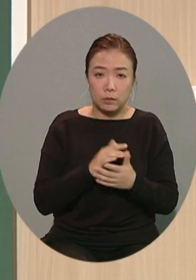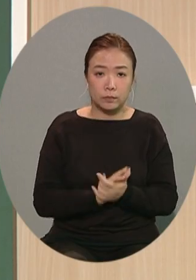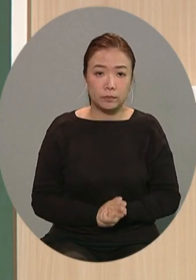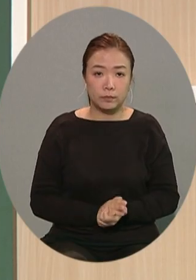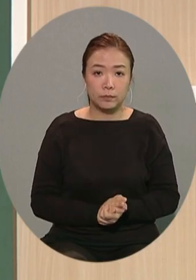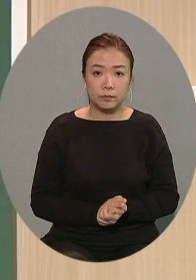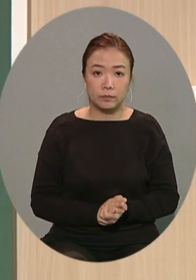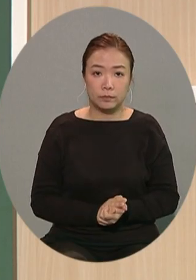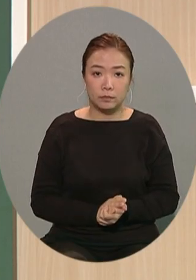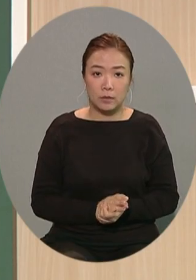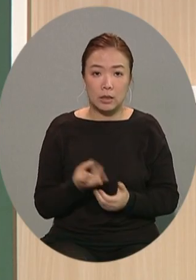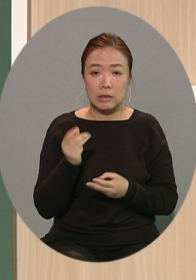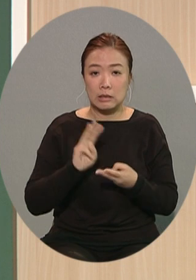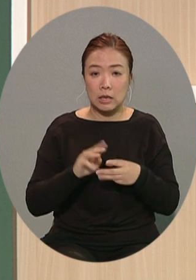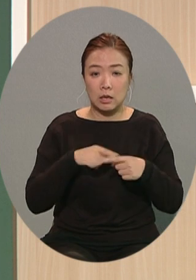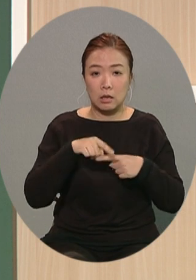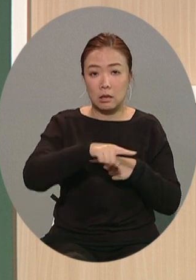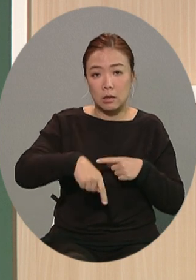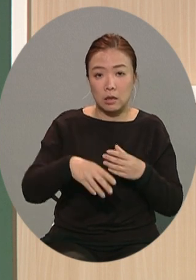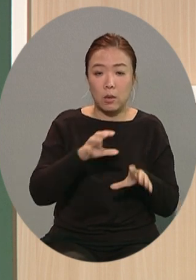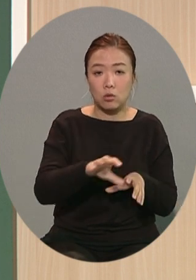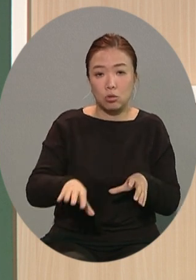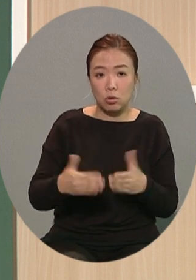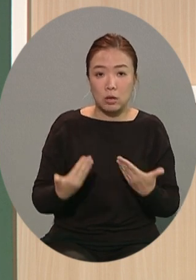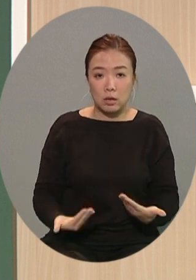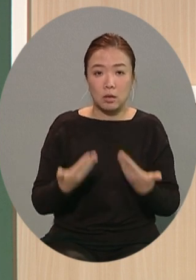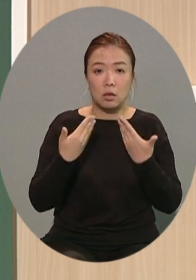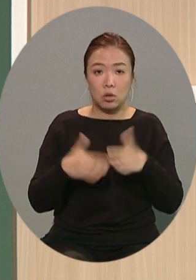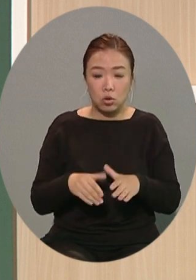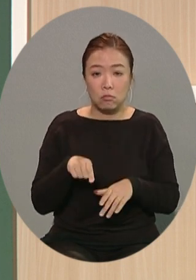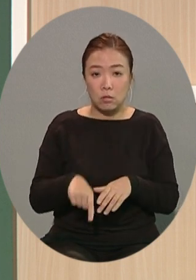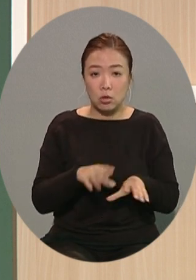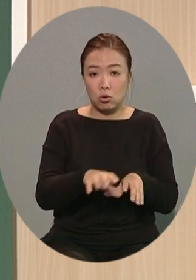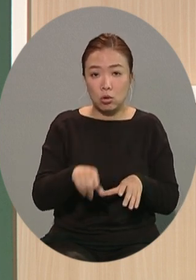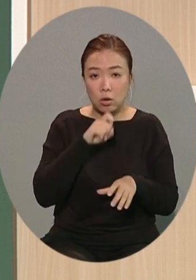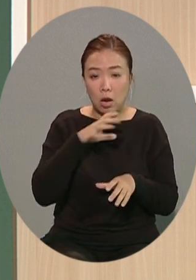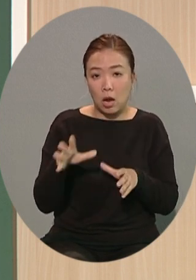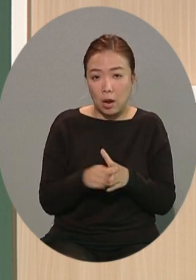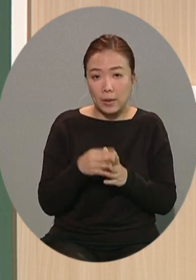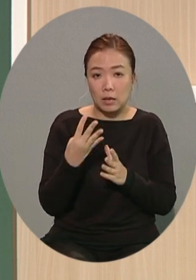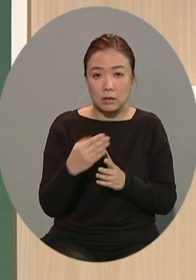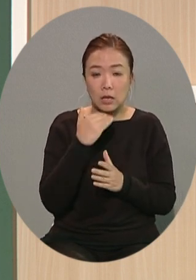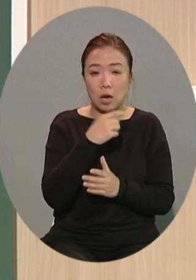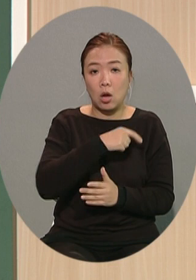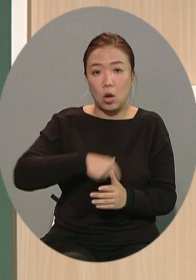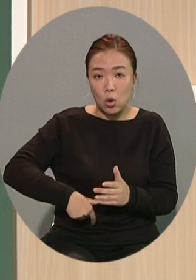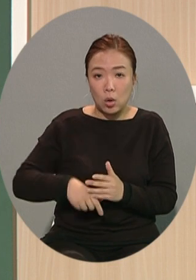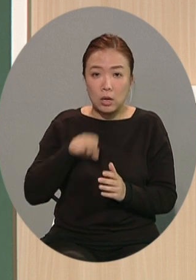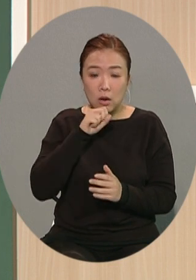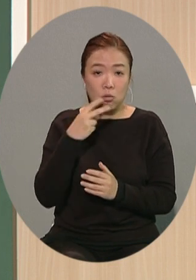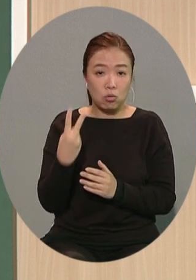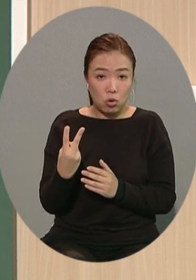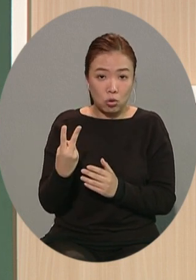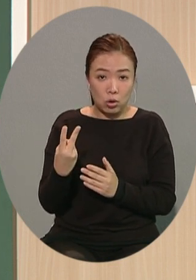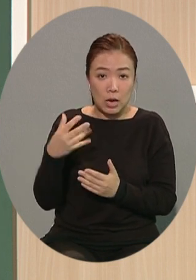嘅人。 沙田大圍選區嘅論壇嚟到呢度，這個選區總共有4位候選人，其中有2位